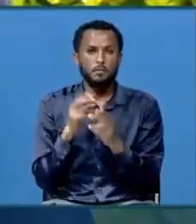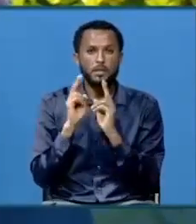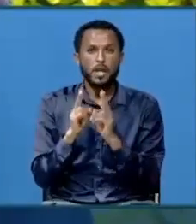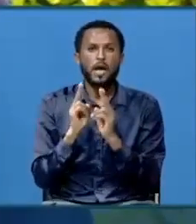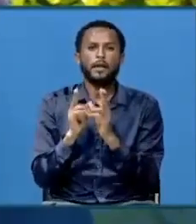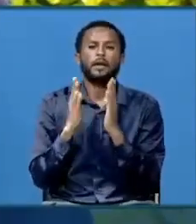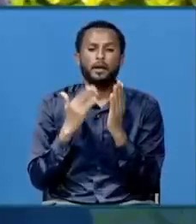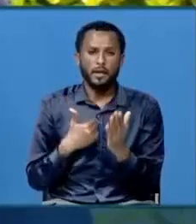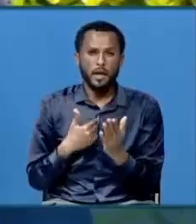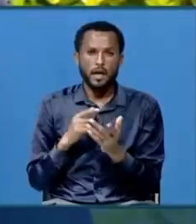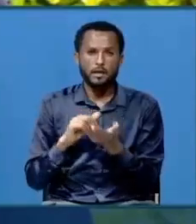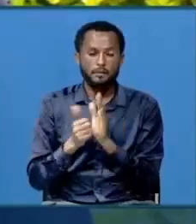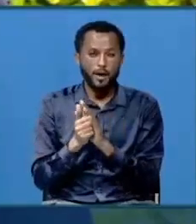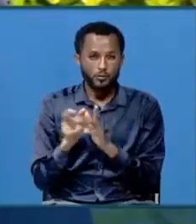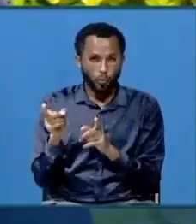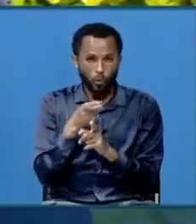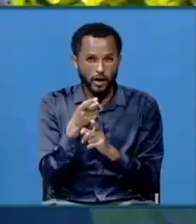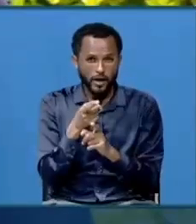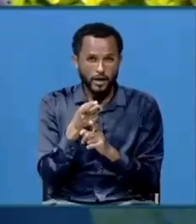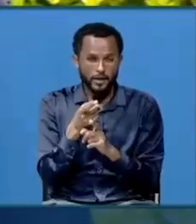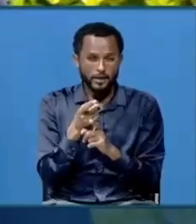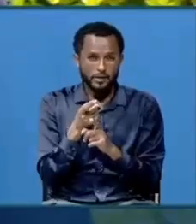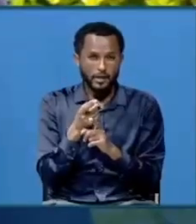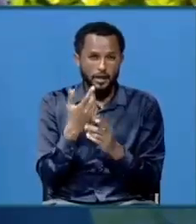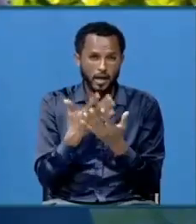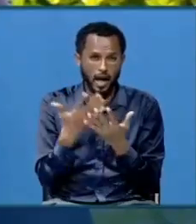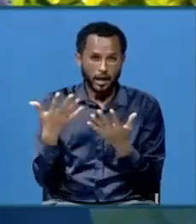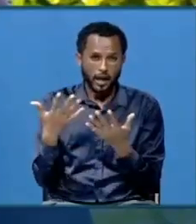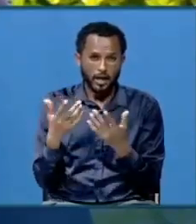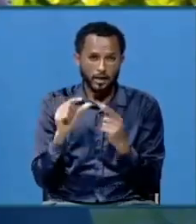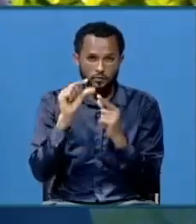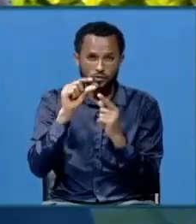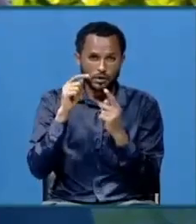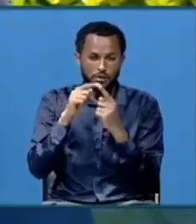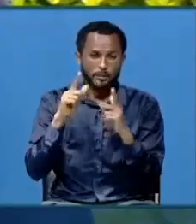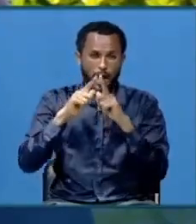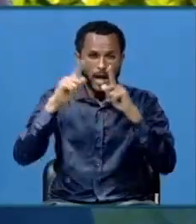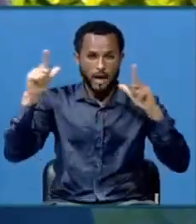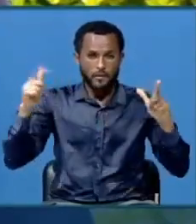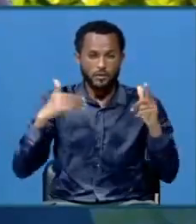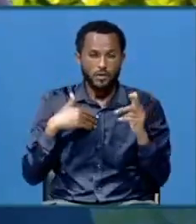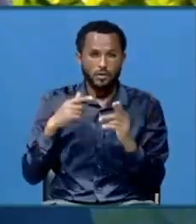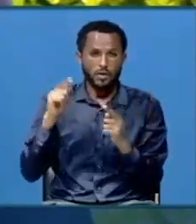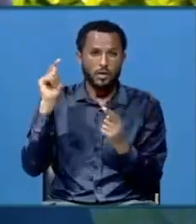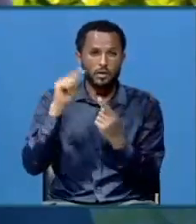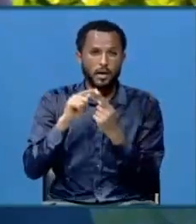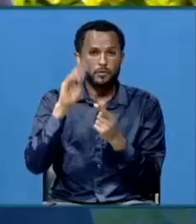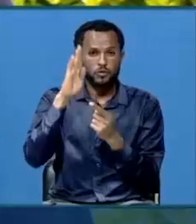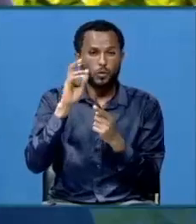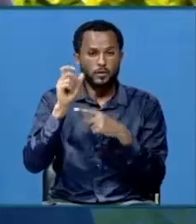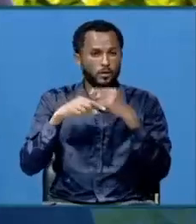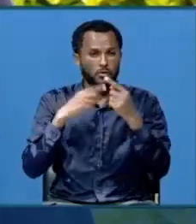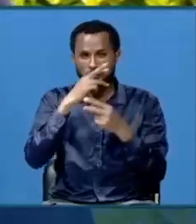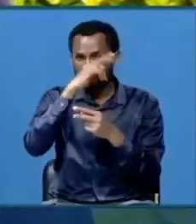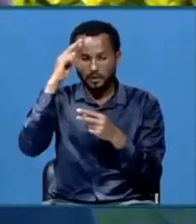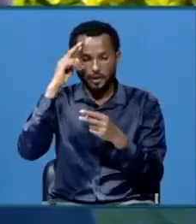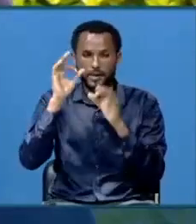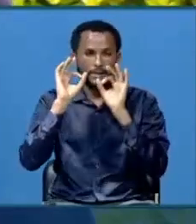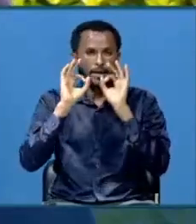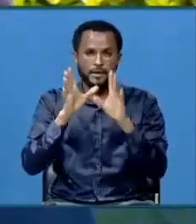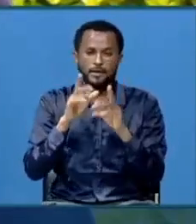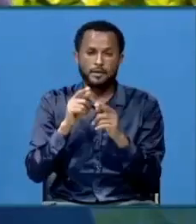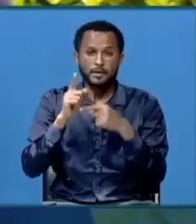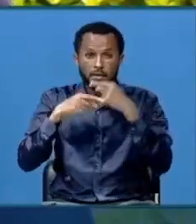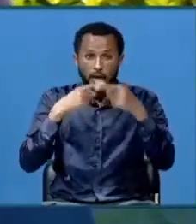ሕጂ ዝኾነት ቅርሲ ካብ ንእሽተይ ክስካዕ ዓብዪ ዘሎ ቅርሲ ናብ ሸዋ ዝኸደሉ ምክንያት የለን። እንዲያውም